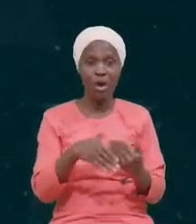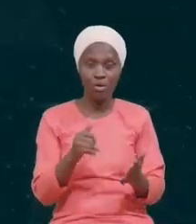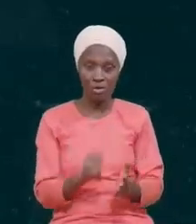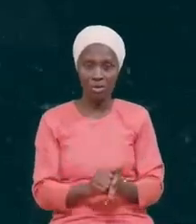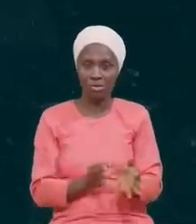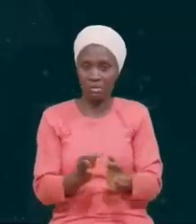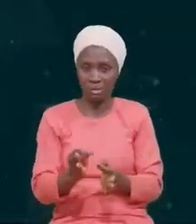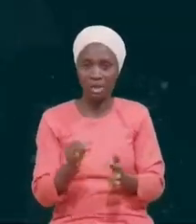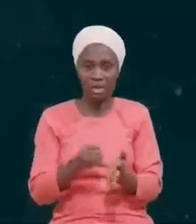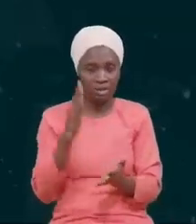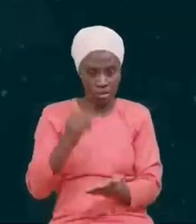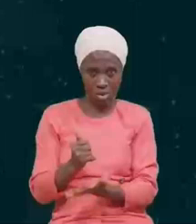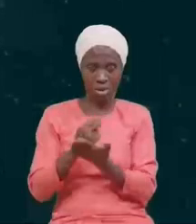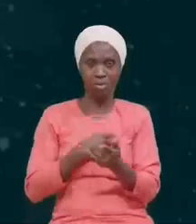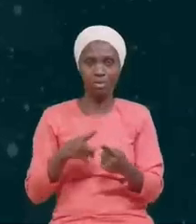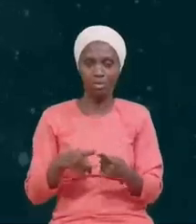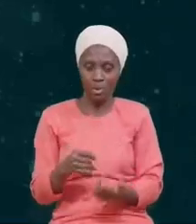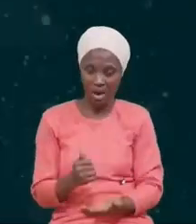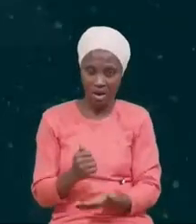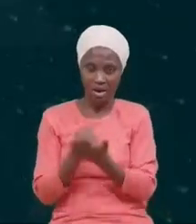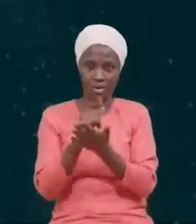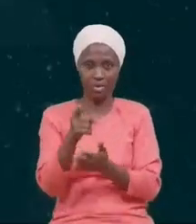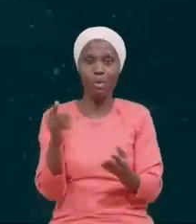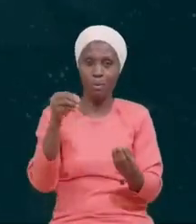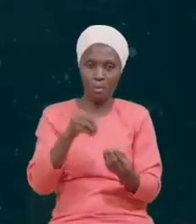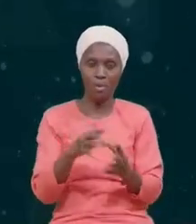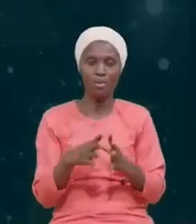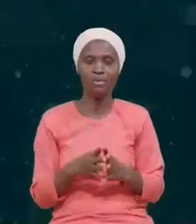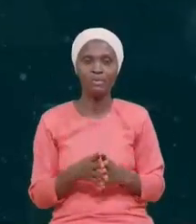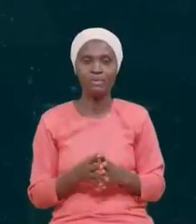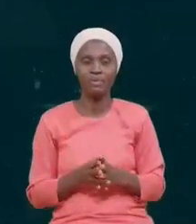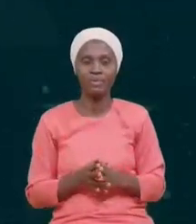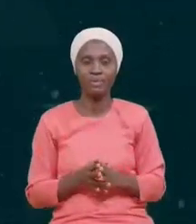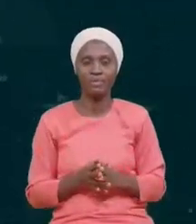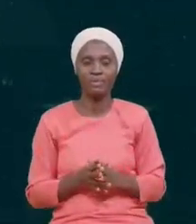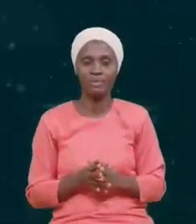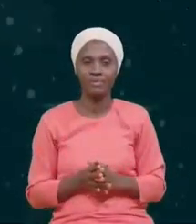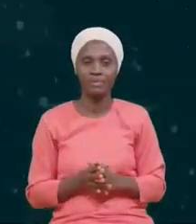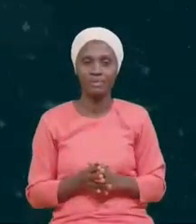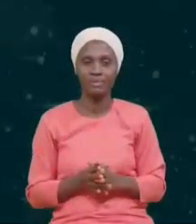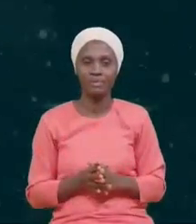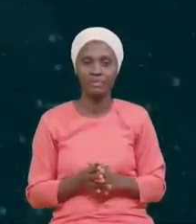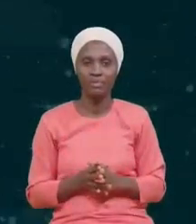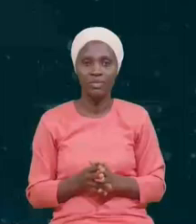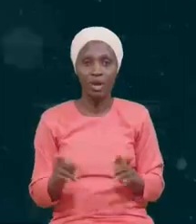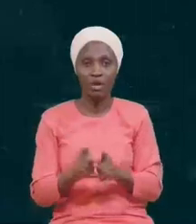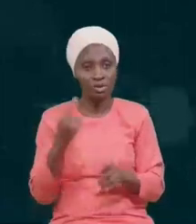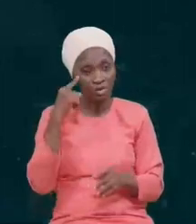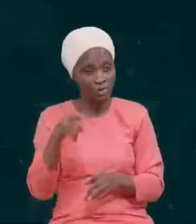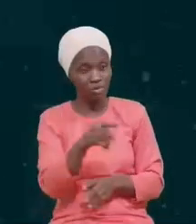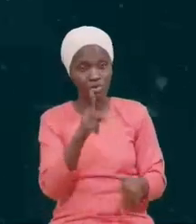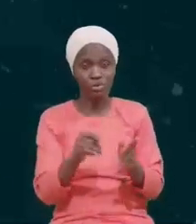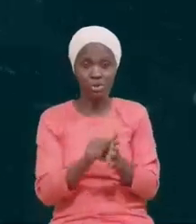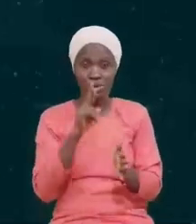peut-être votre email pour vous aider plus. Ceux qui sont en